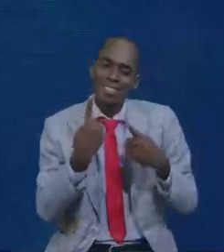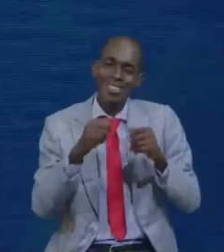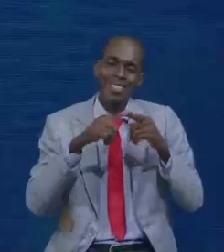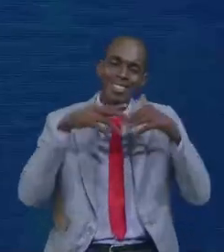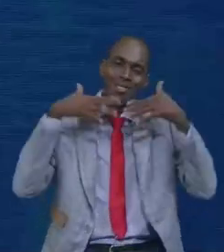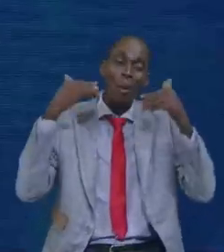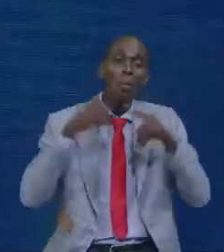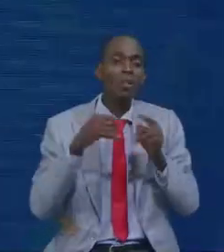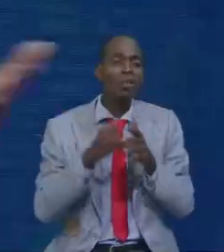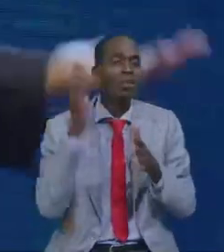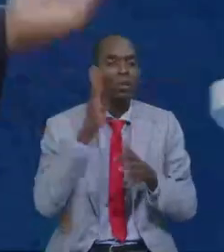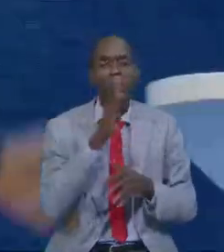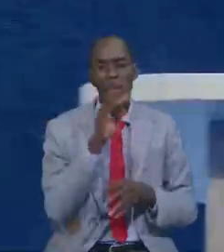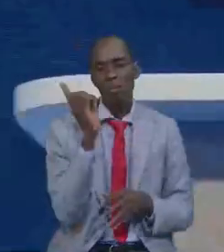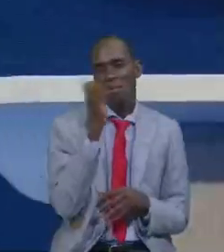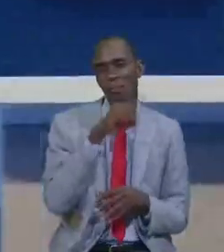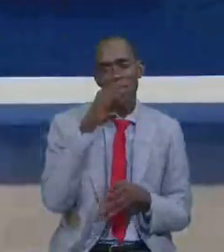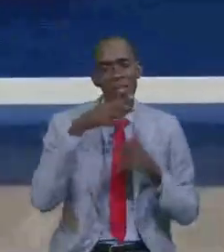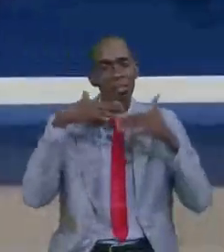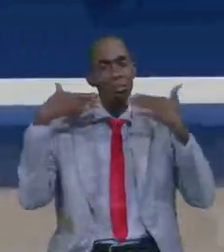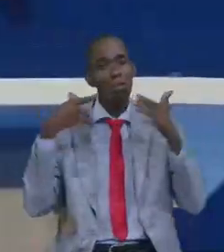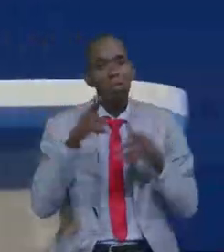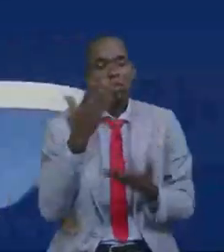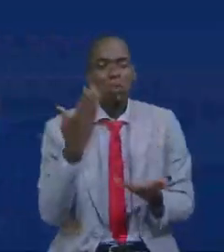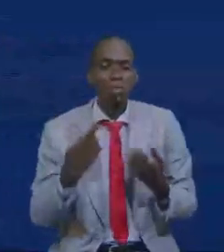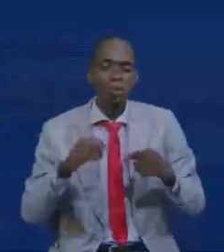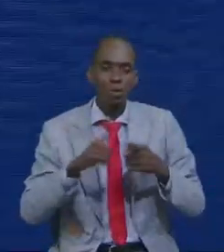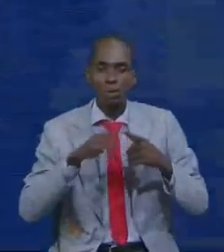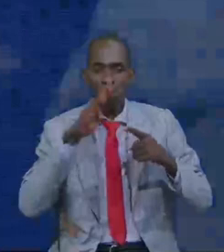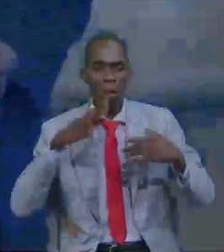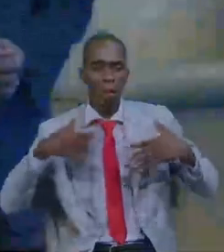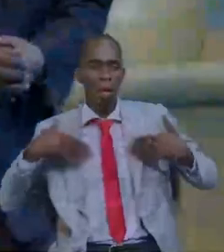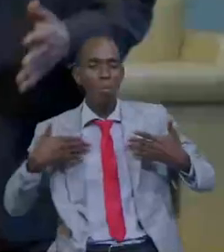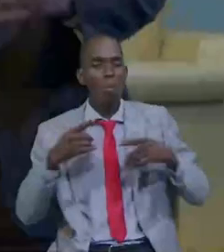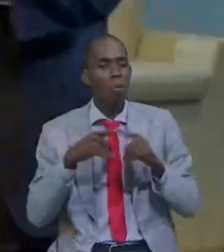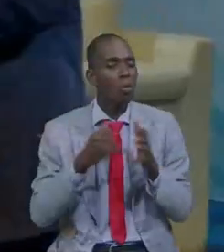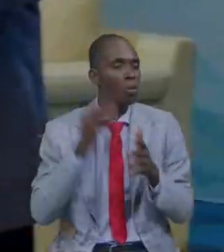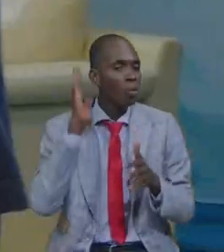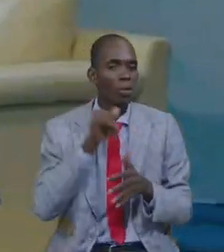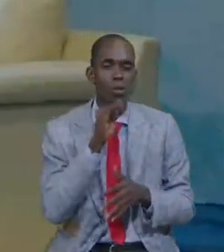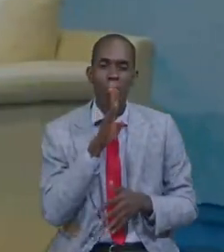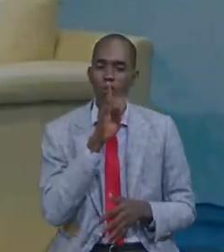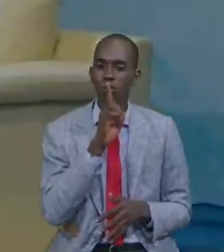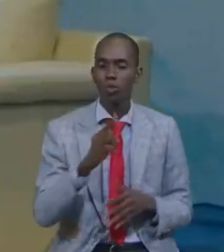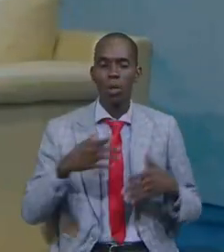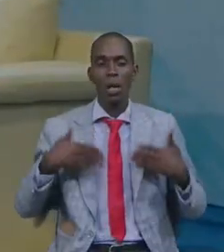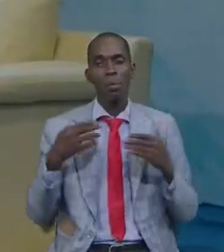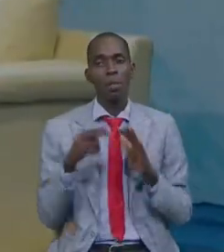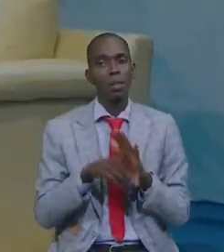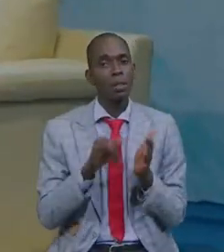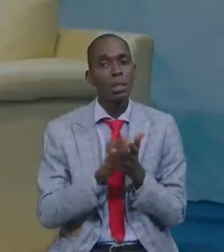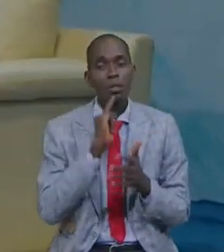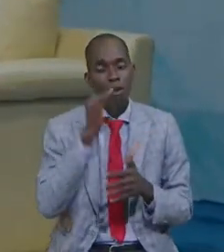sourire. Tu peux essayer même de t'encourager, mais ce ne sera pas réel. C'est pourquoi, je t'appelle ce